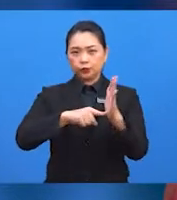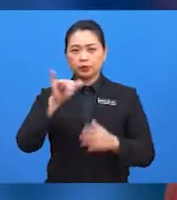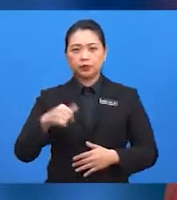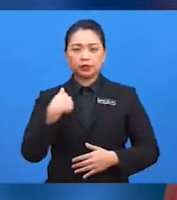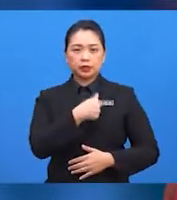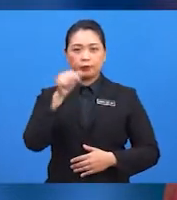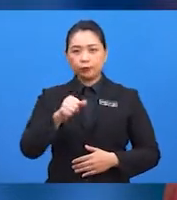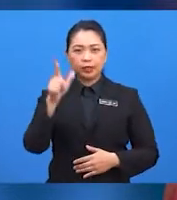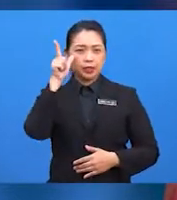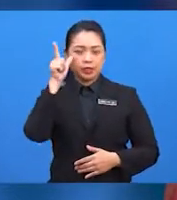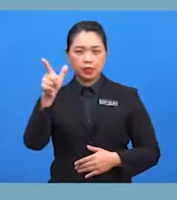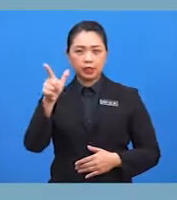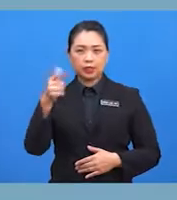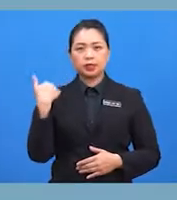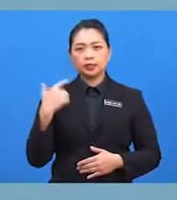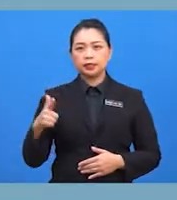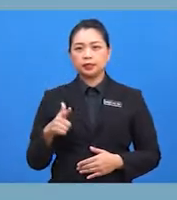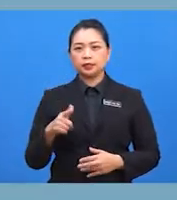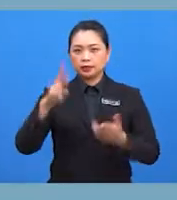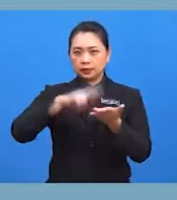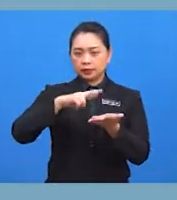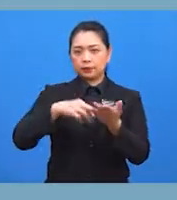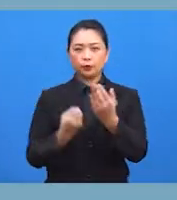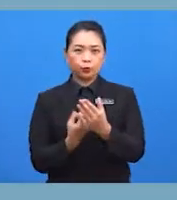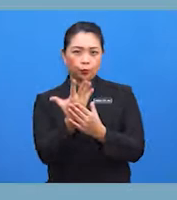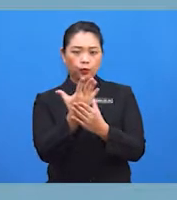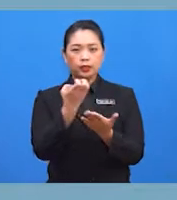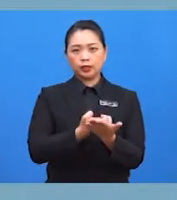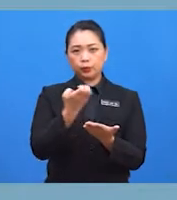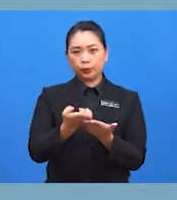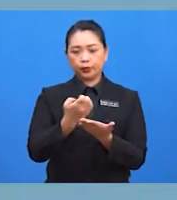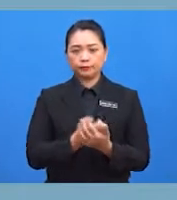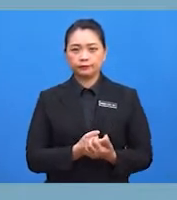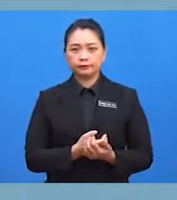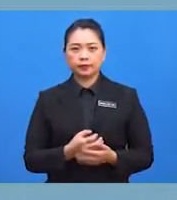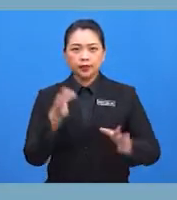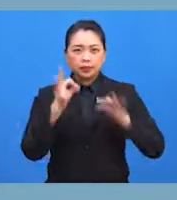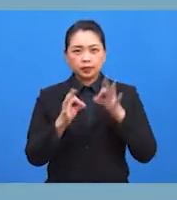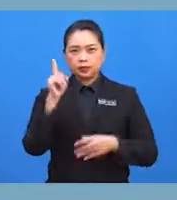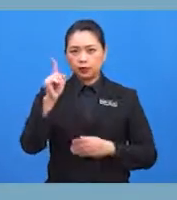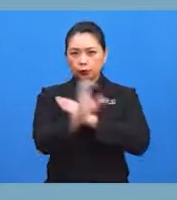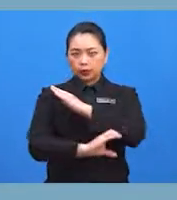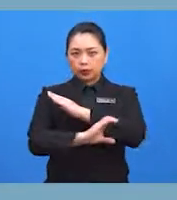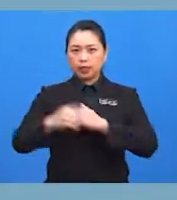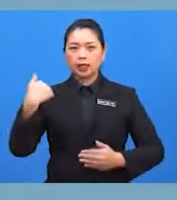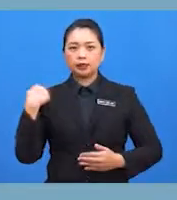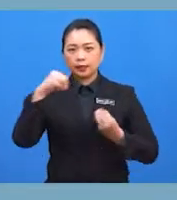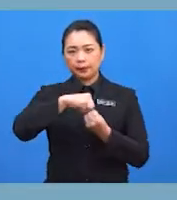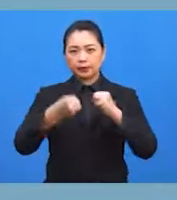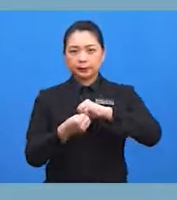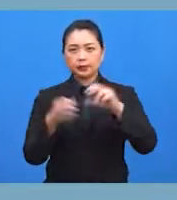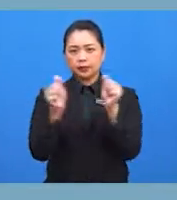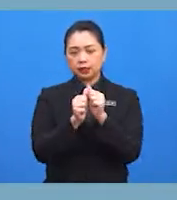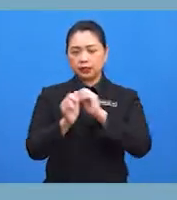lihat daripada situasi tadi ialah kadar pertumbuhan ekonomi. Di mana jika sebuah negara mempunyai masalah dengan negara